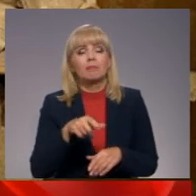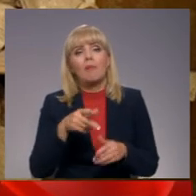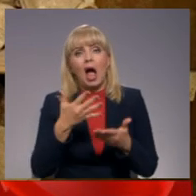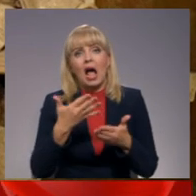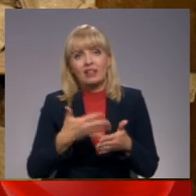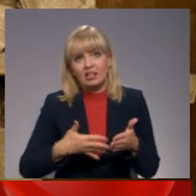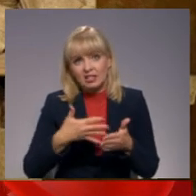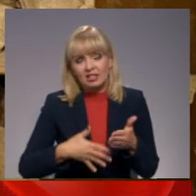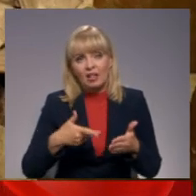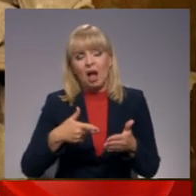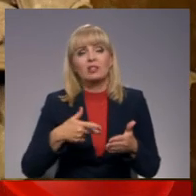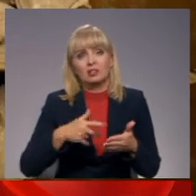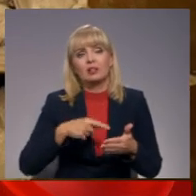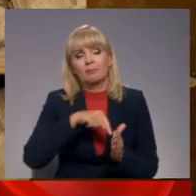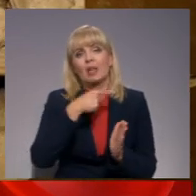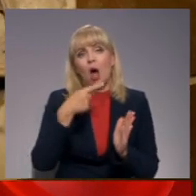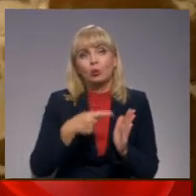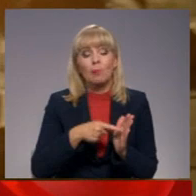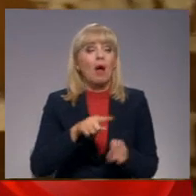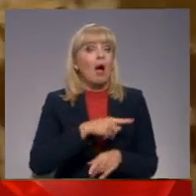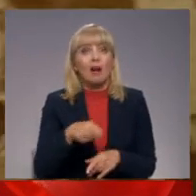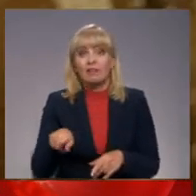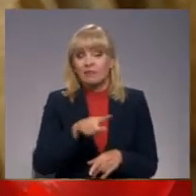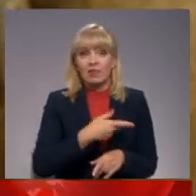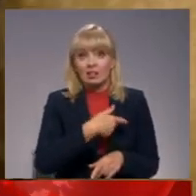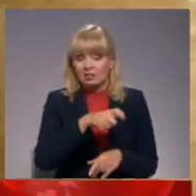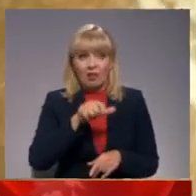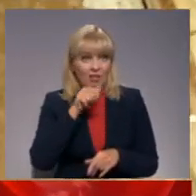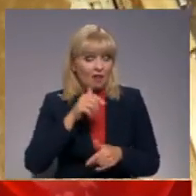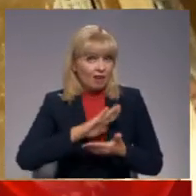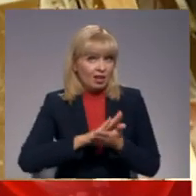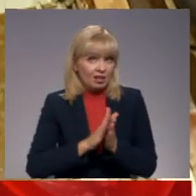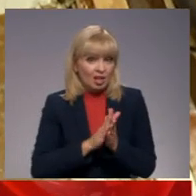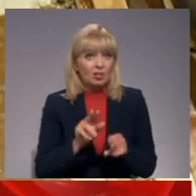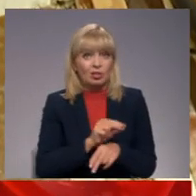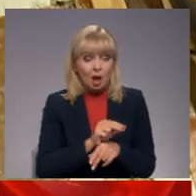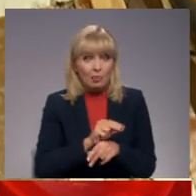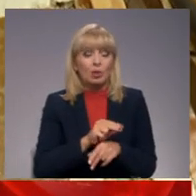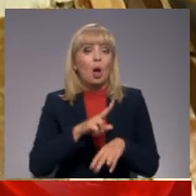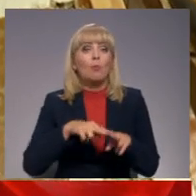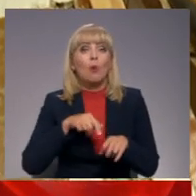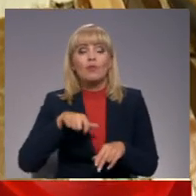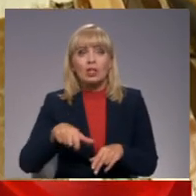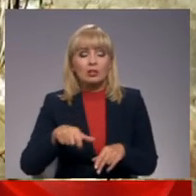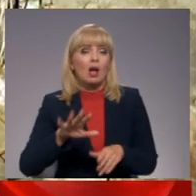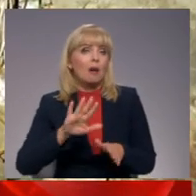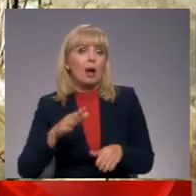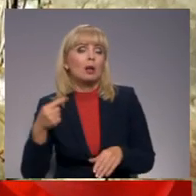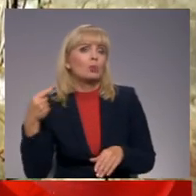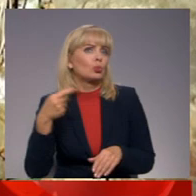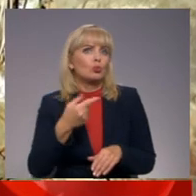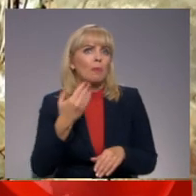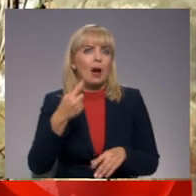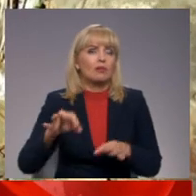Ja dzīvokļu īpašnieki nespēs vienoties par remontu, kur izmaksas būvinspekcija lēš ap 1000 eiro par kvadrātmetru, dome varot